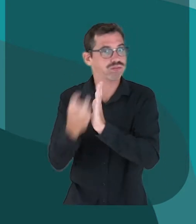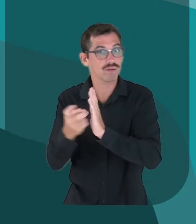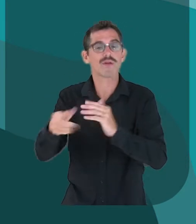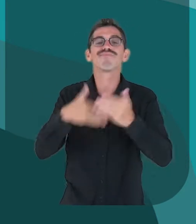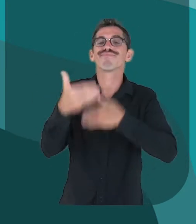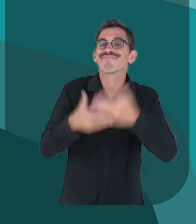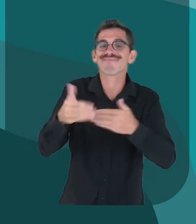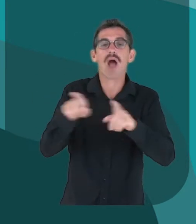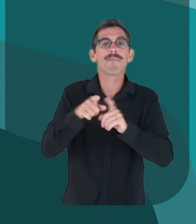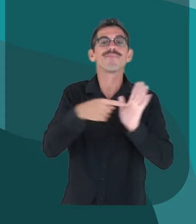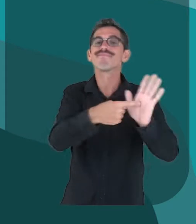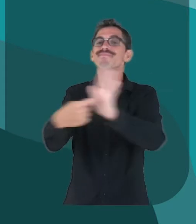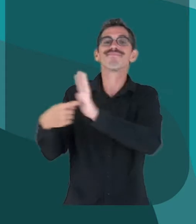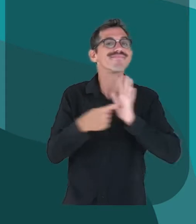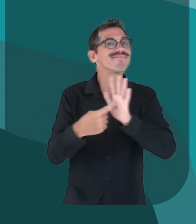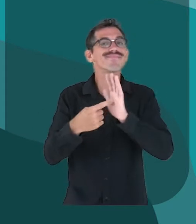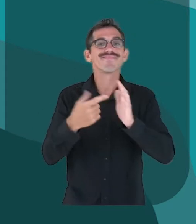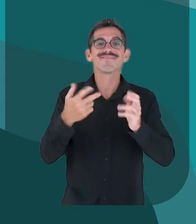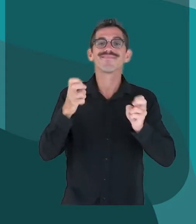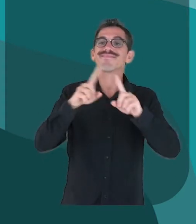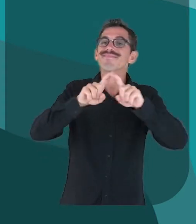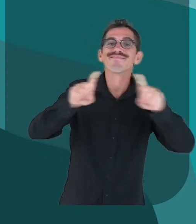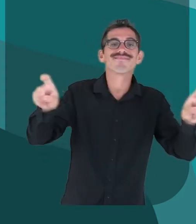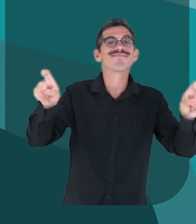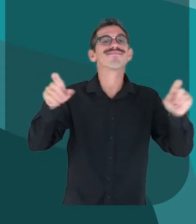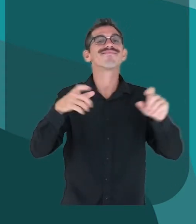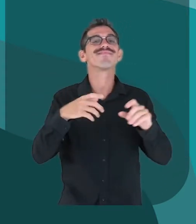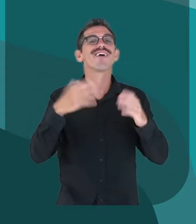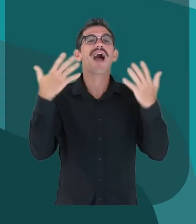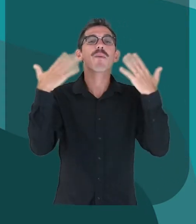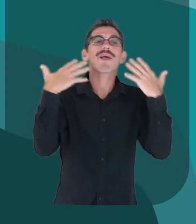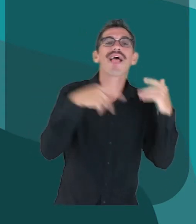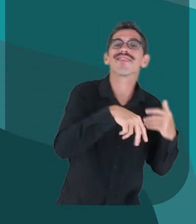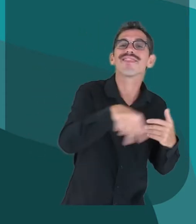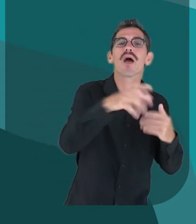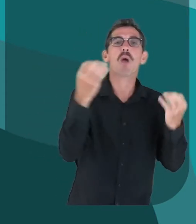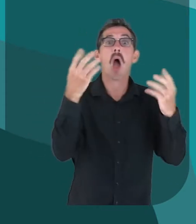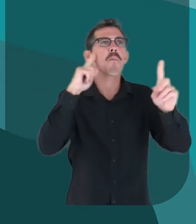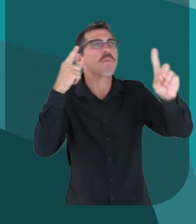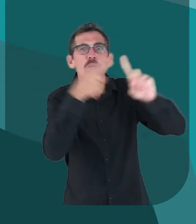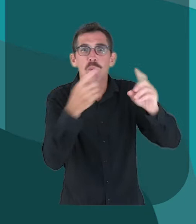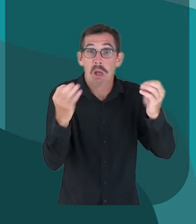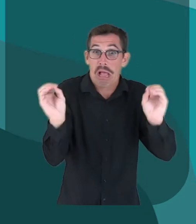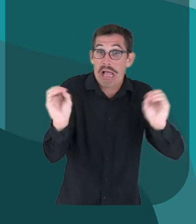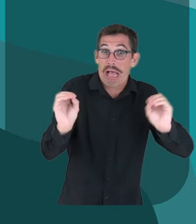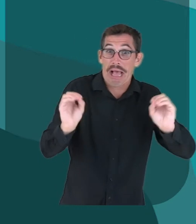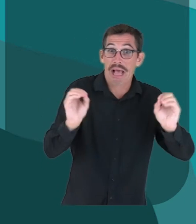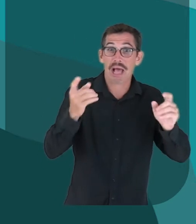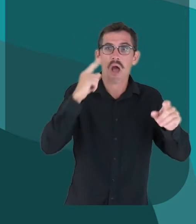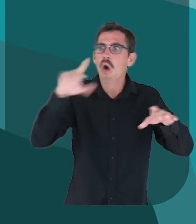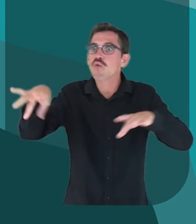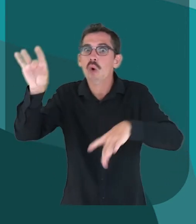assez rapidement, c'est le déambulatoire. C'est de me promener sans aucun objectif,